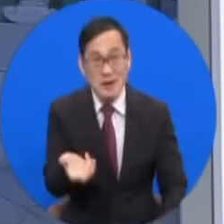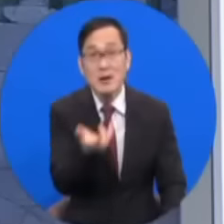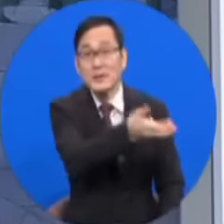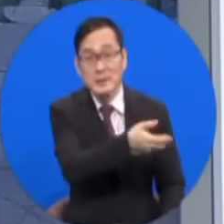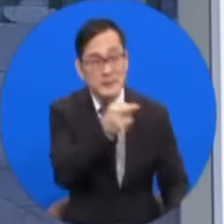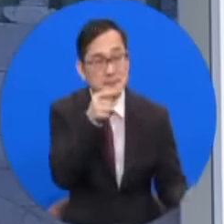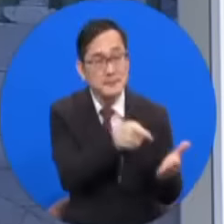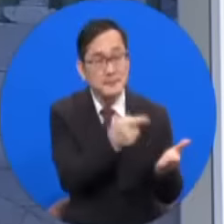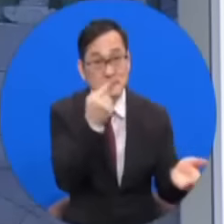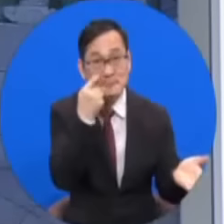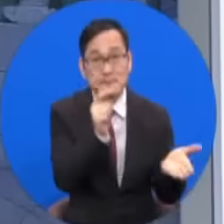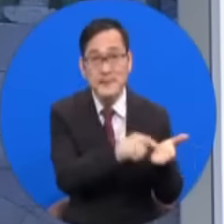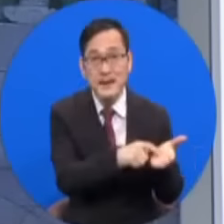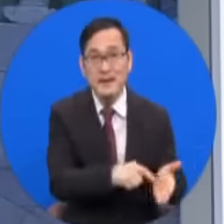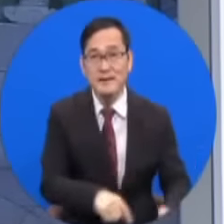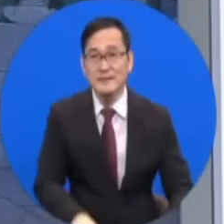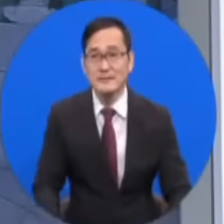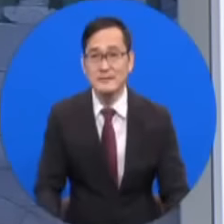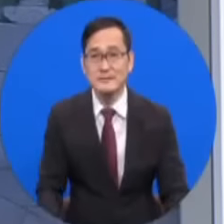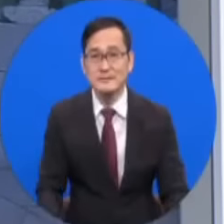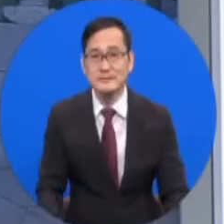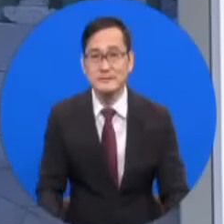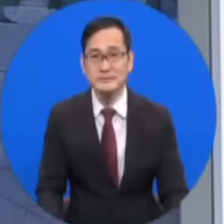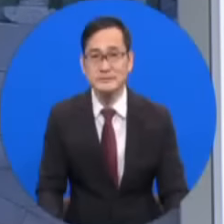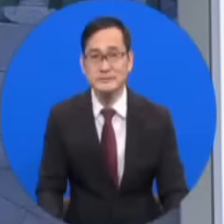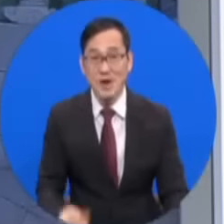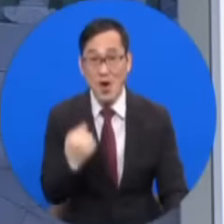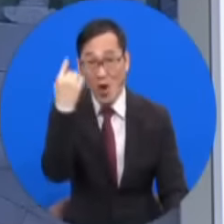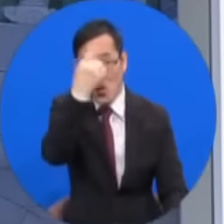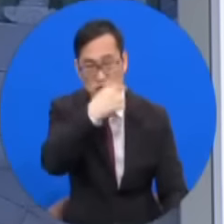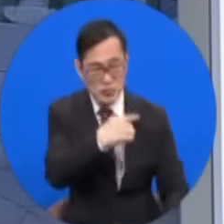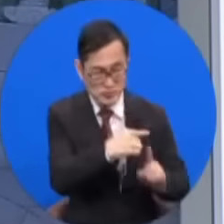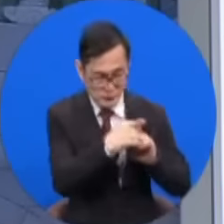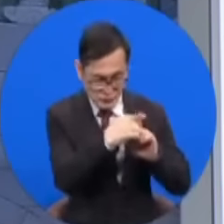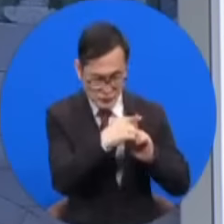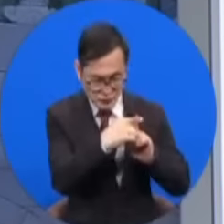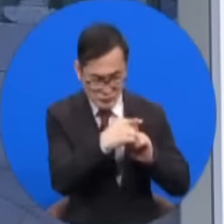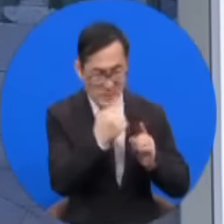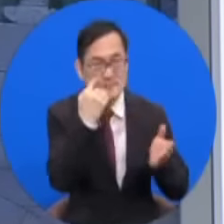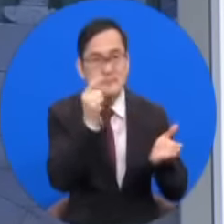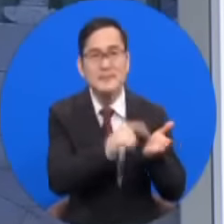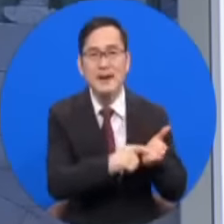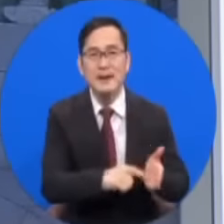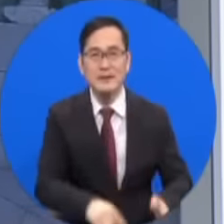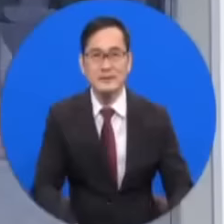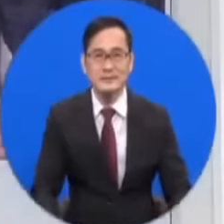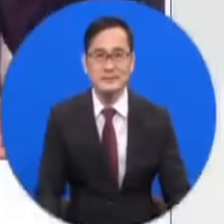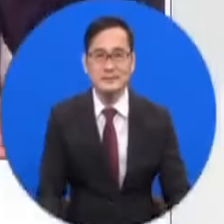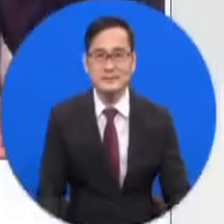우리 국정원이 AI 안면 인식 기술을 이용해서 특정해 냈습니다 함께